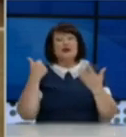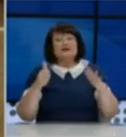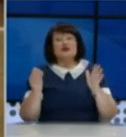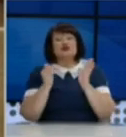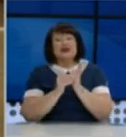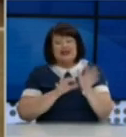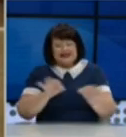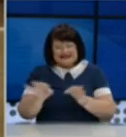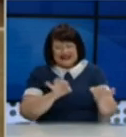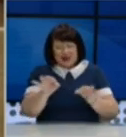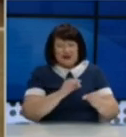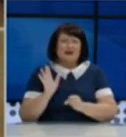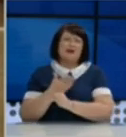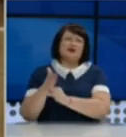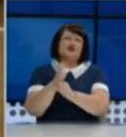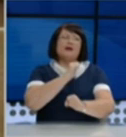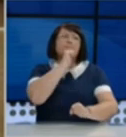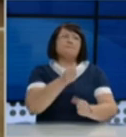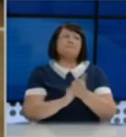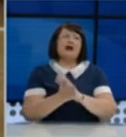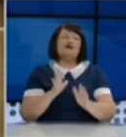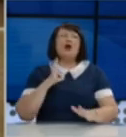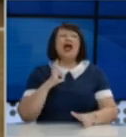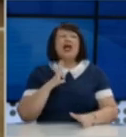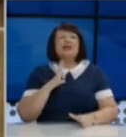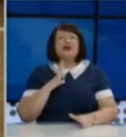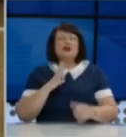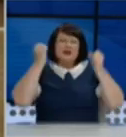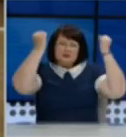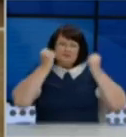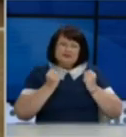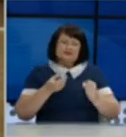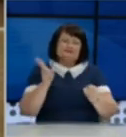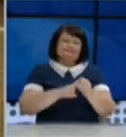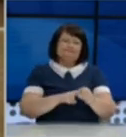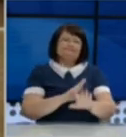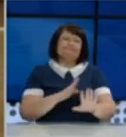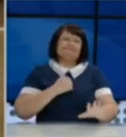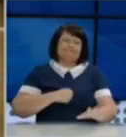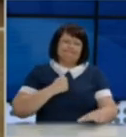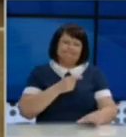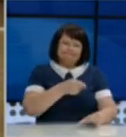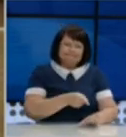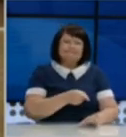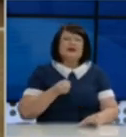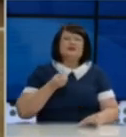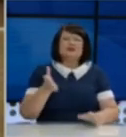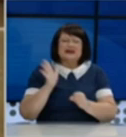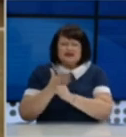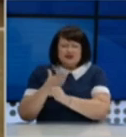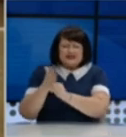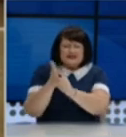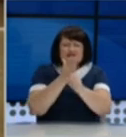1.600.000 στρέμματα καμένης γης. Συνάνθρωποι μας που έχασαν άδικα τη ζωή τους με τραγικό τρόπο και εκτεταμένες ζημιές